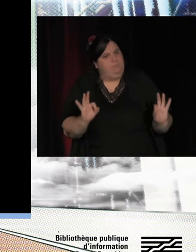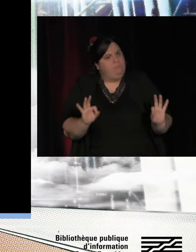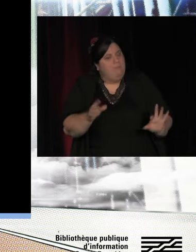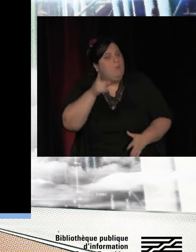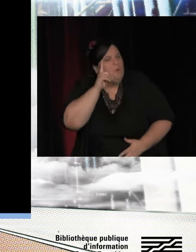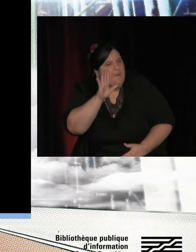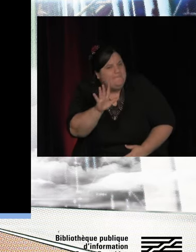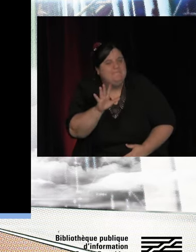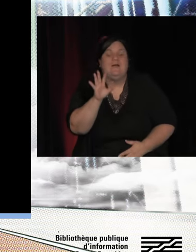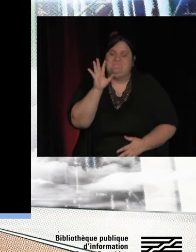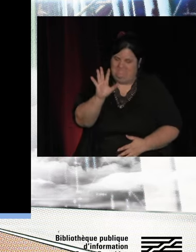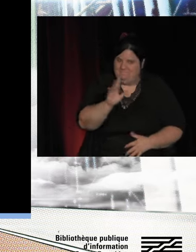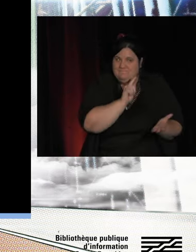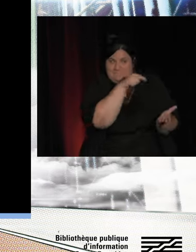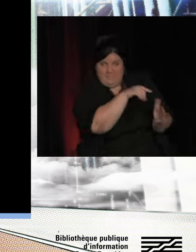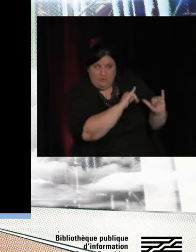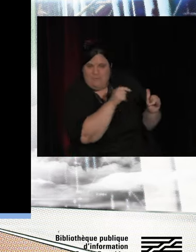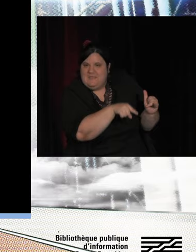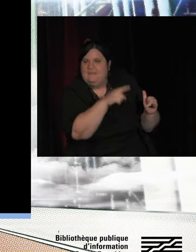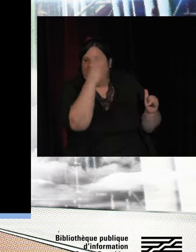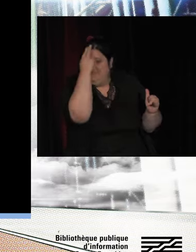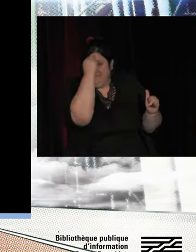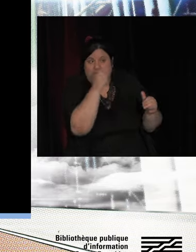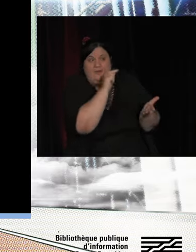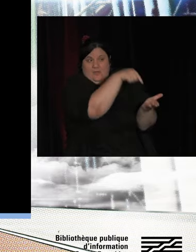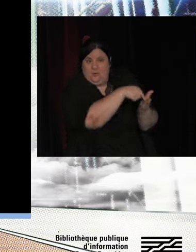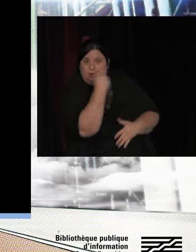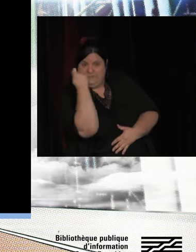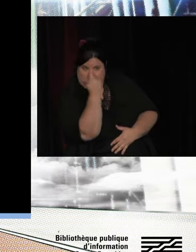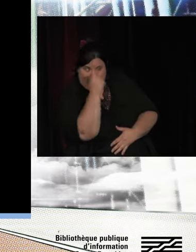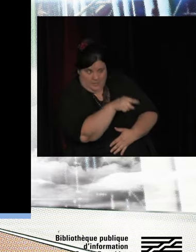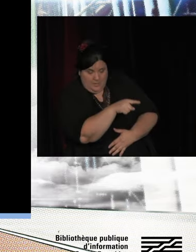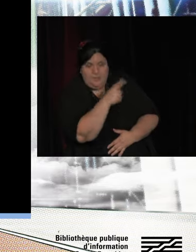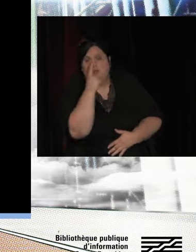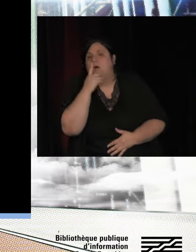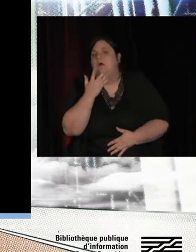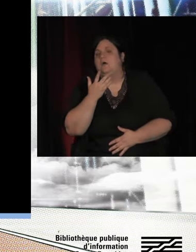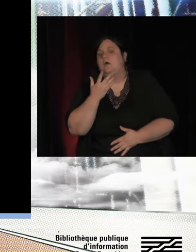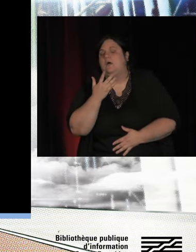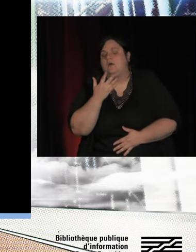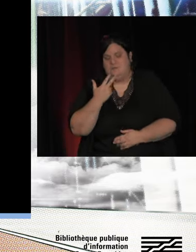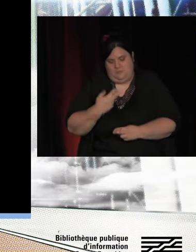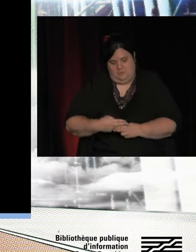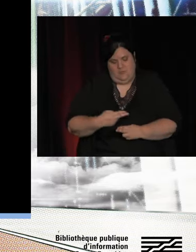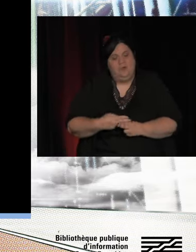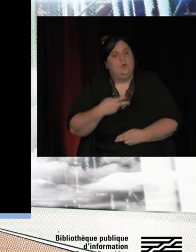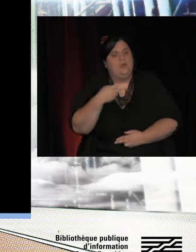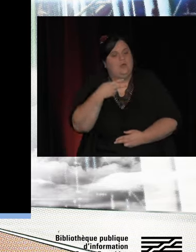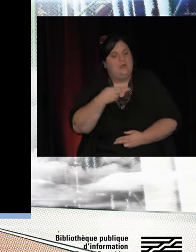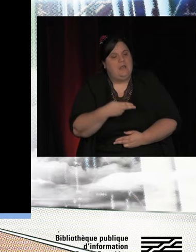dont je ne vous ai pas parlé. Dans Tintin au Tibet, il y a très peu de ce qu'on appelle la RNG. La RNG,